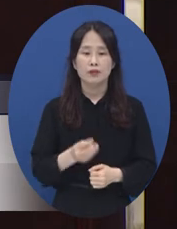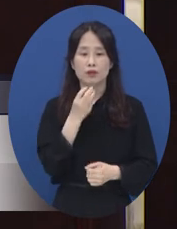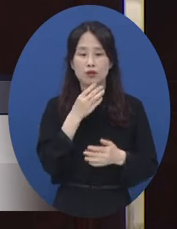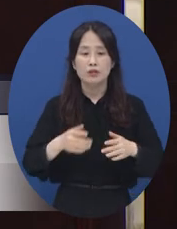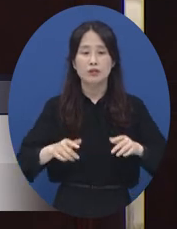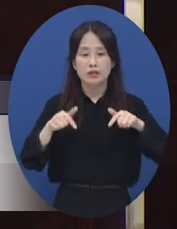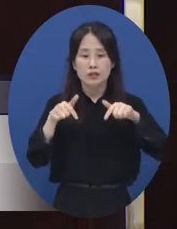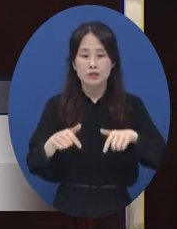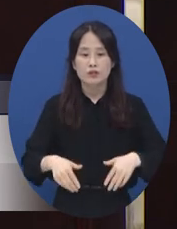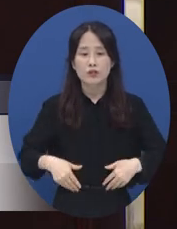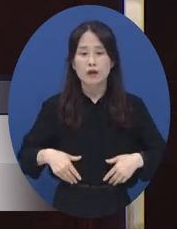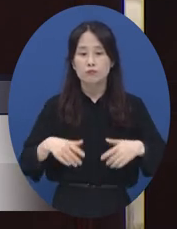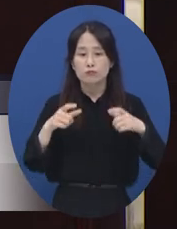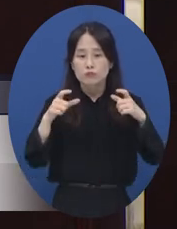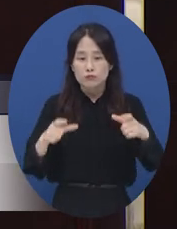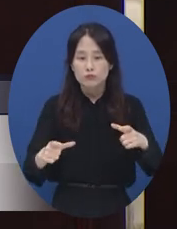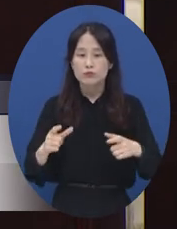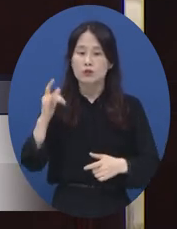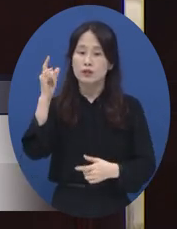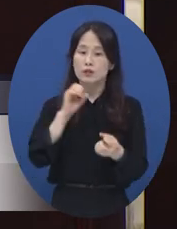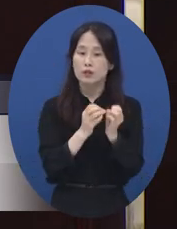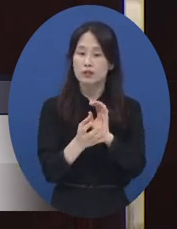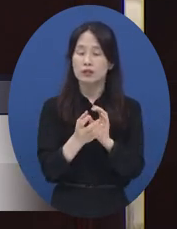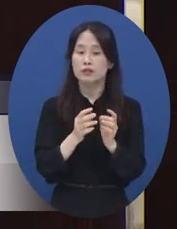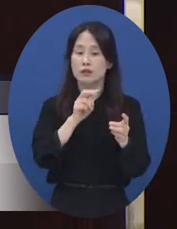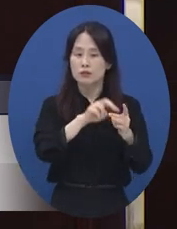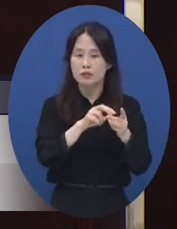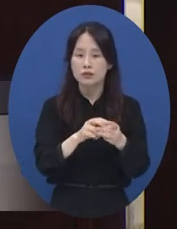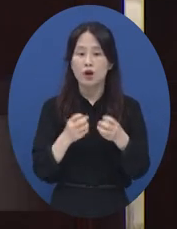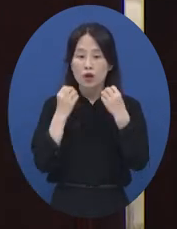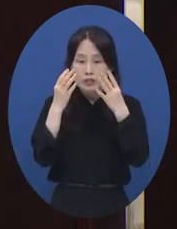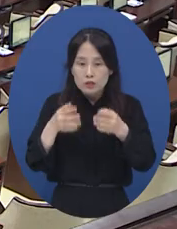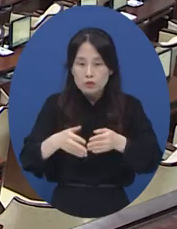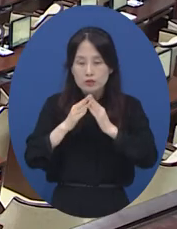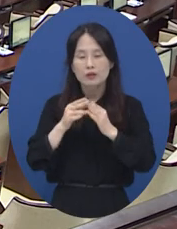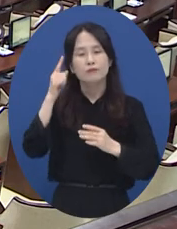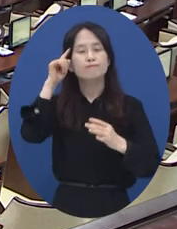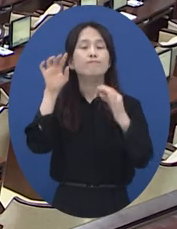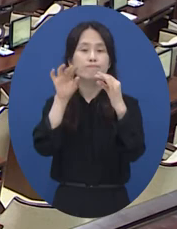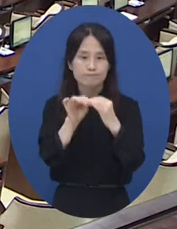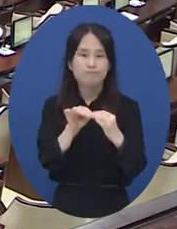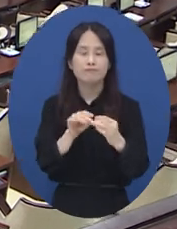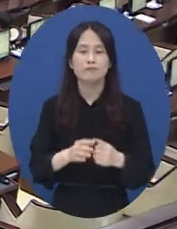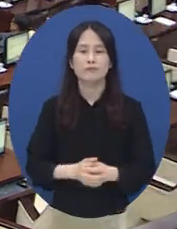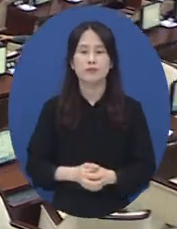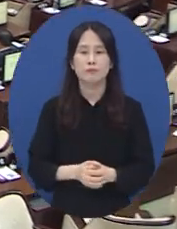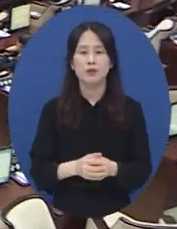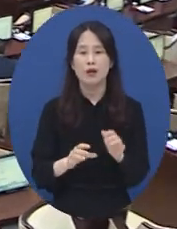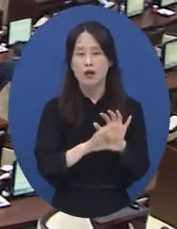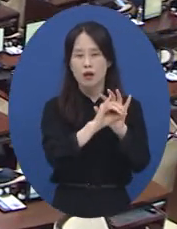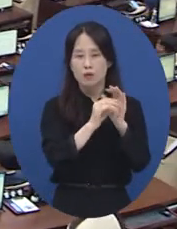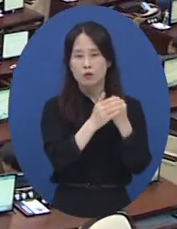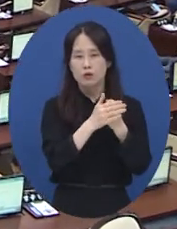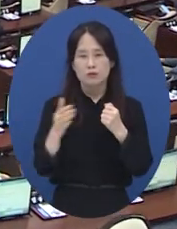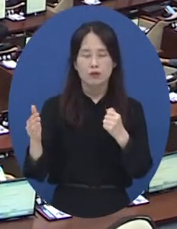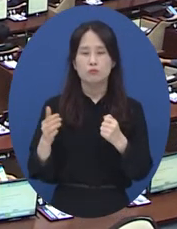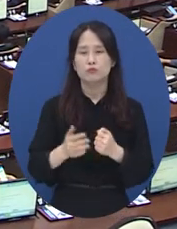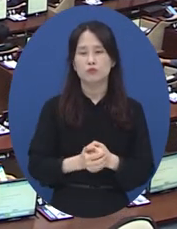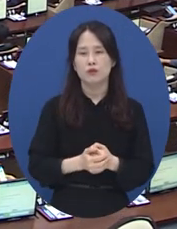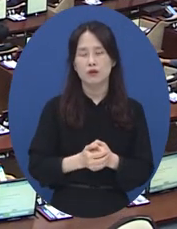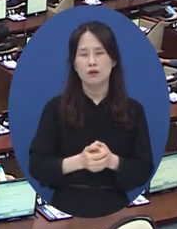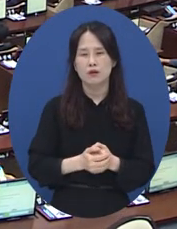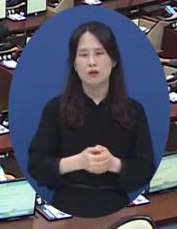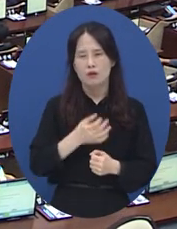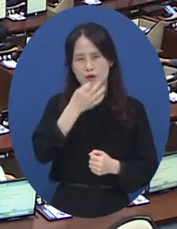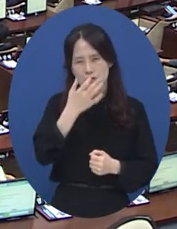서남부 콘센트 신규설치 필요성 저도 전적으로 동감합니다 이밖에 코로 날 그로 인해 직격탄을 맞은